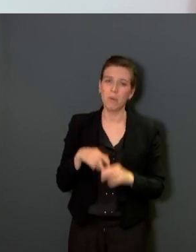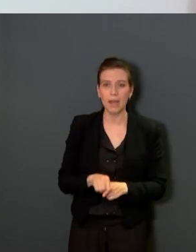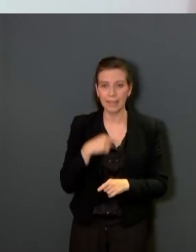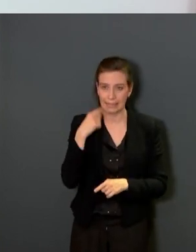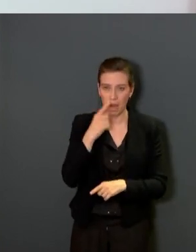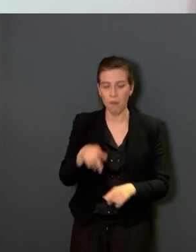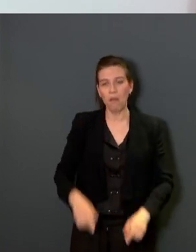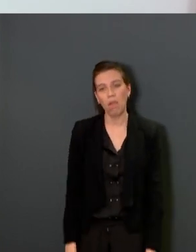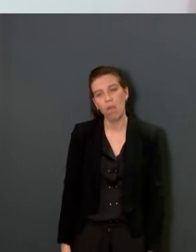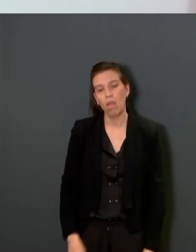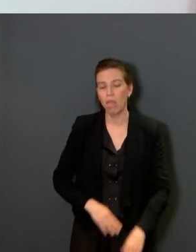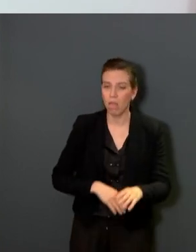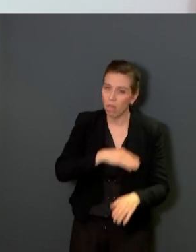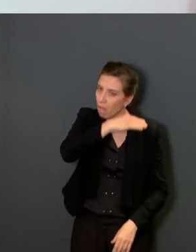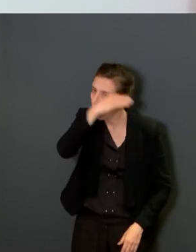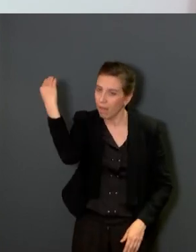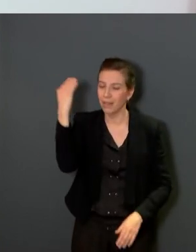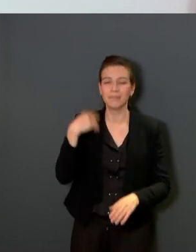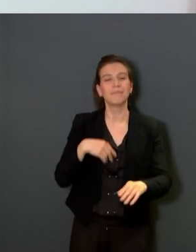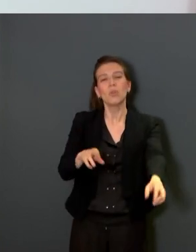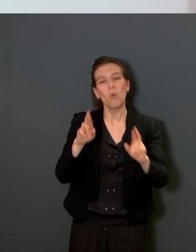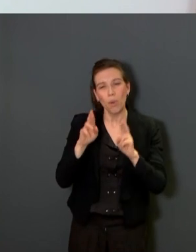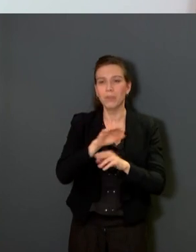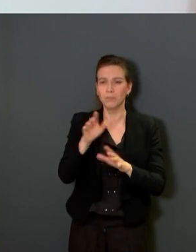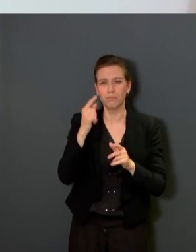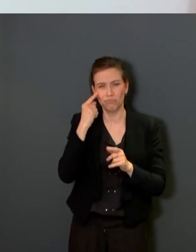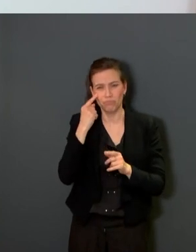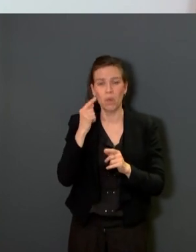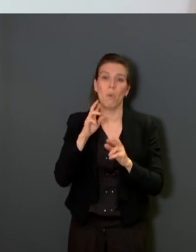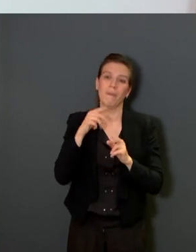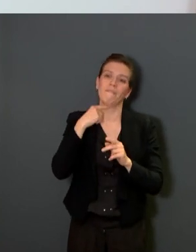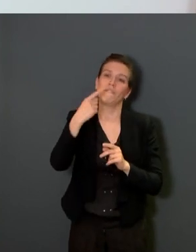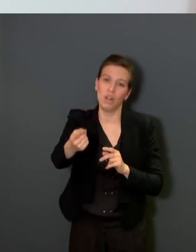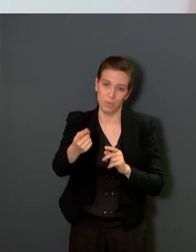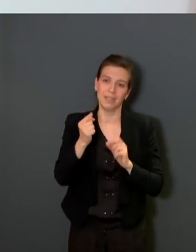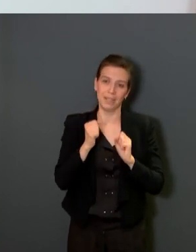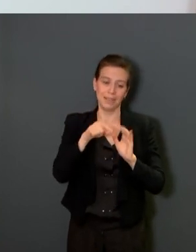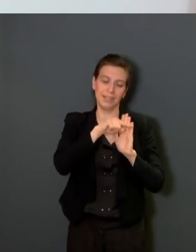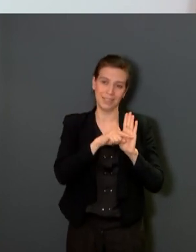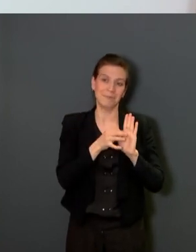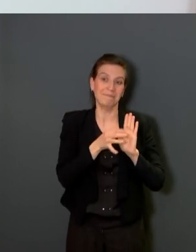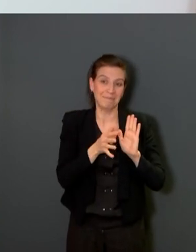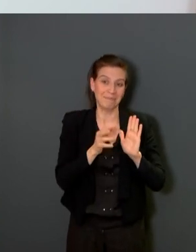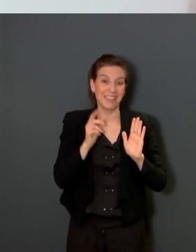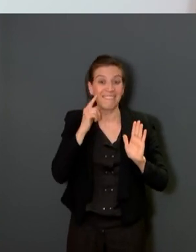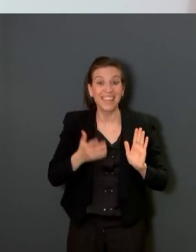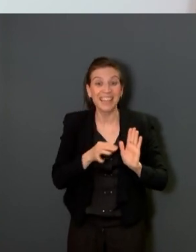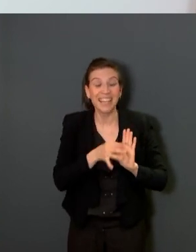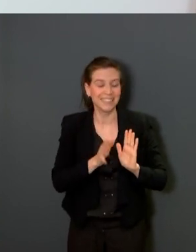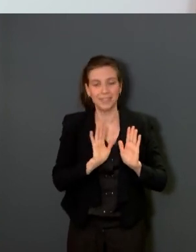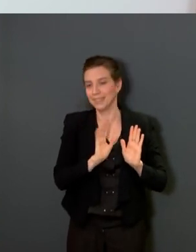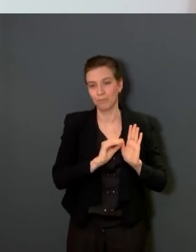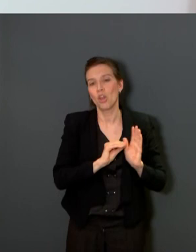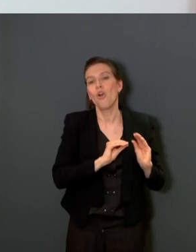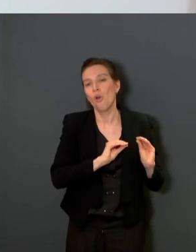week de versoepelingen die we voor vandaag in gedachten hadden kunnen nemen, maar daarvoor zullen de cijfers moeten in de andere